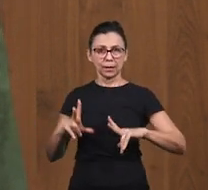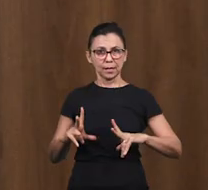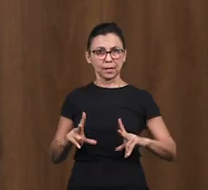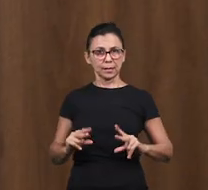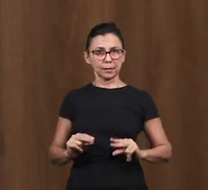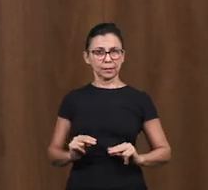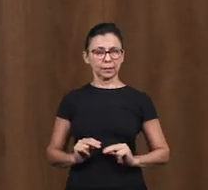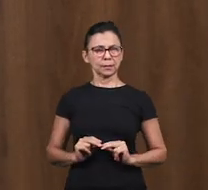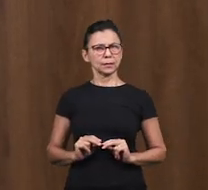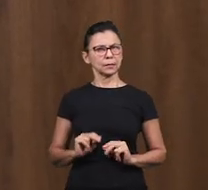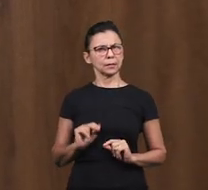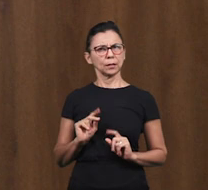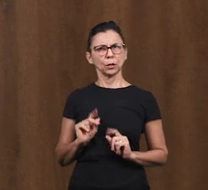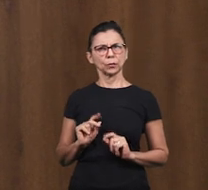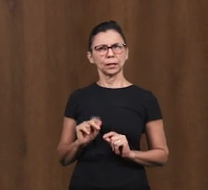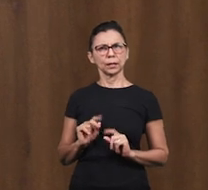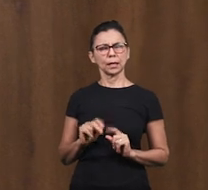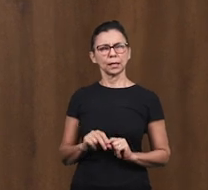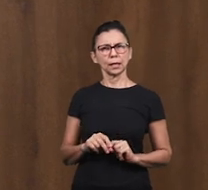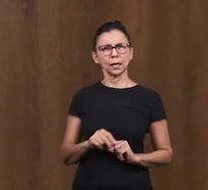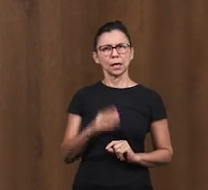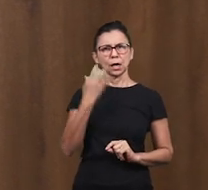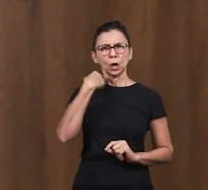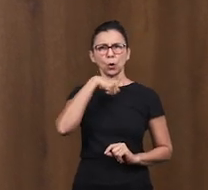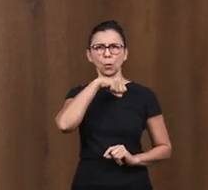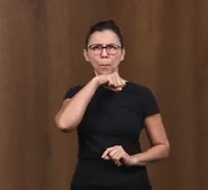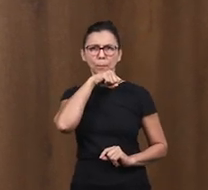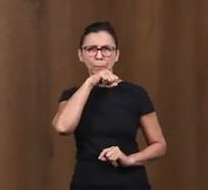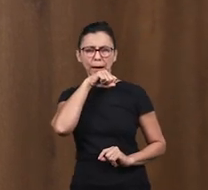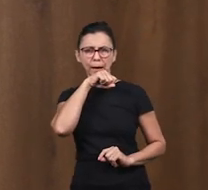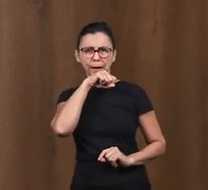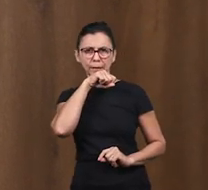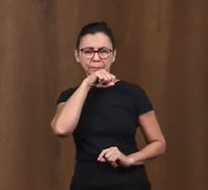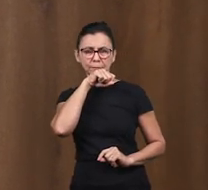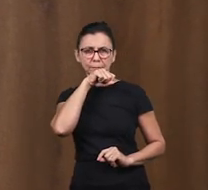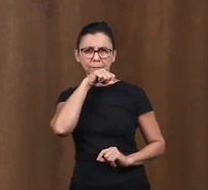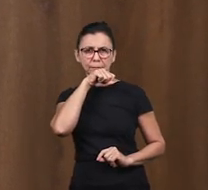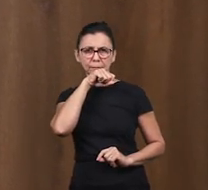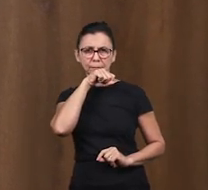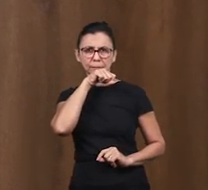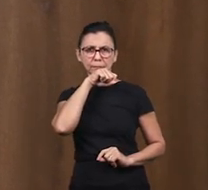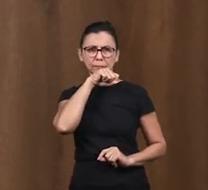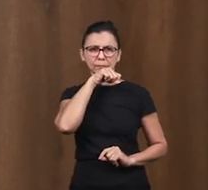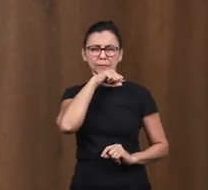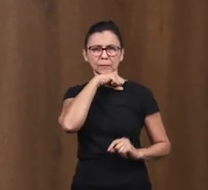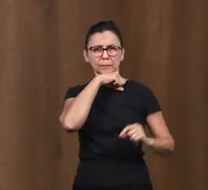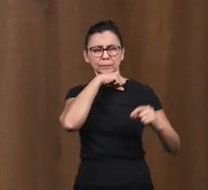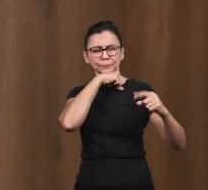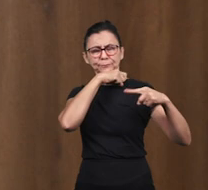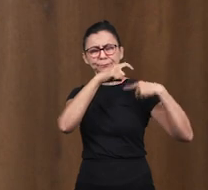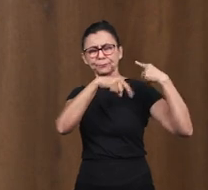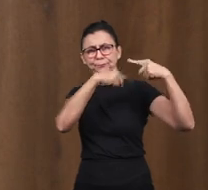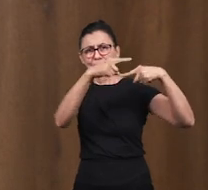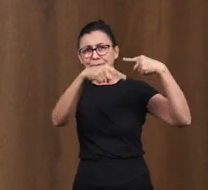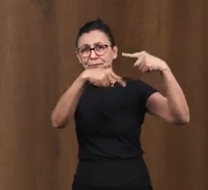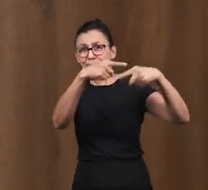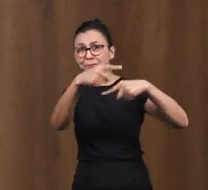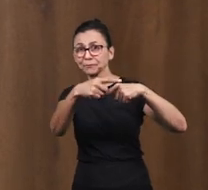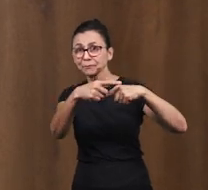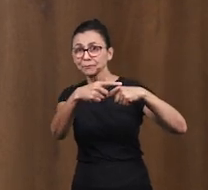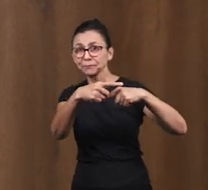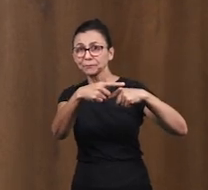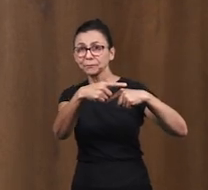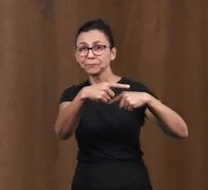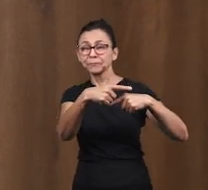héritage. Et qu'est-ce qui est l'héritage? L'héritage, c'est transmis de père à fils. Ce trône devait être un